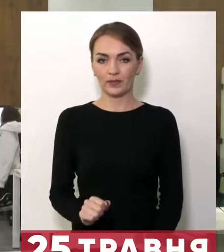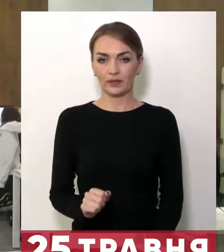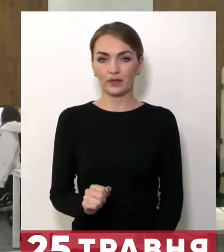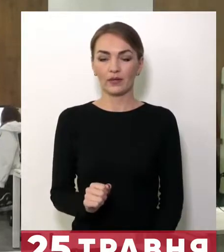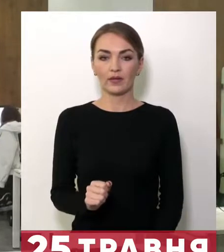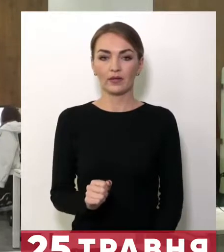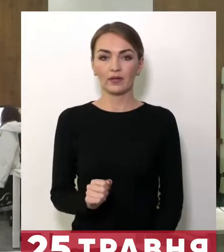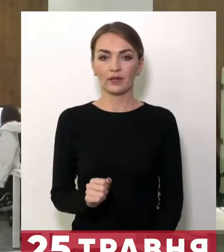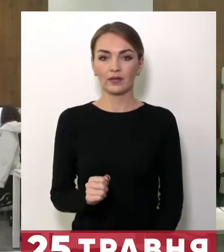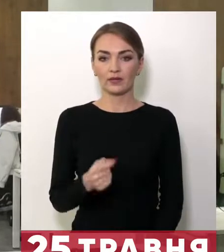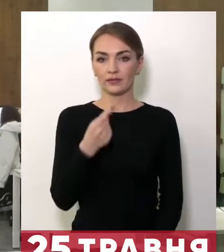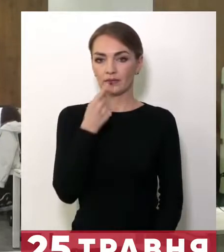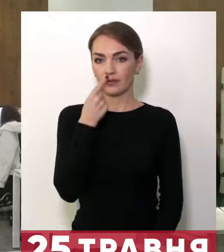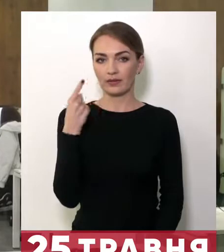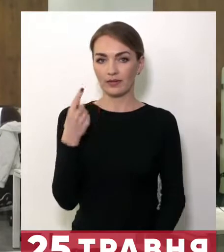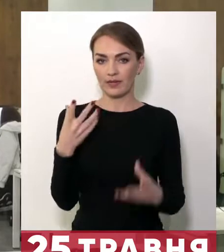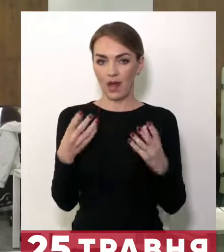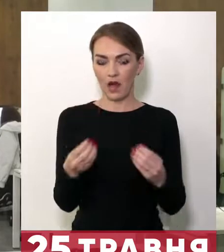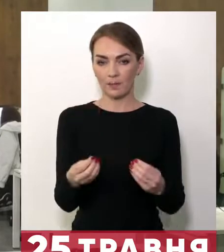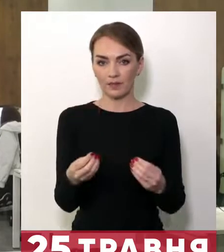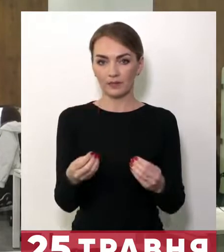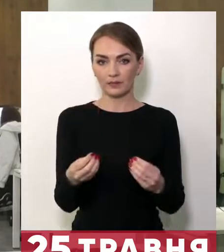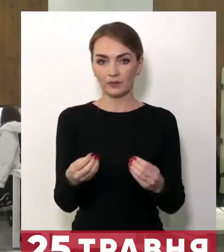Днями вдовж